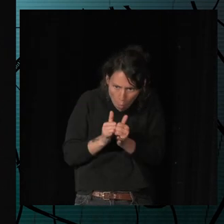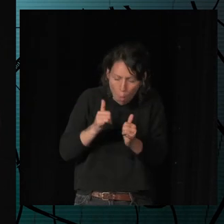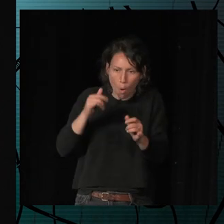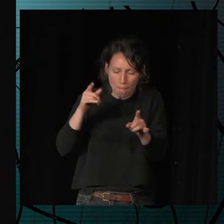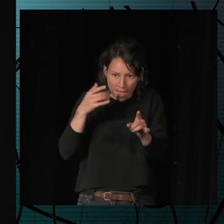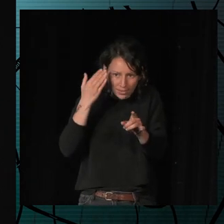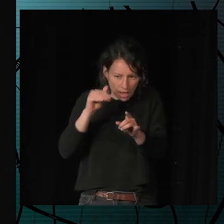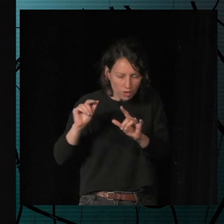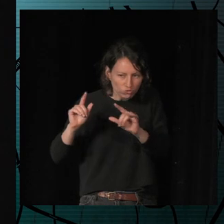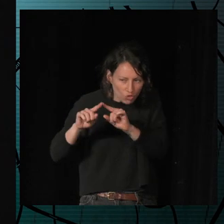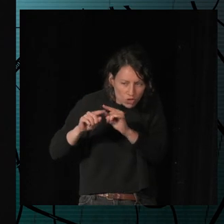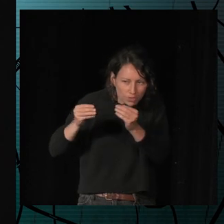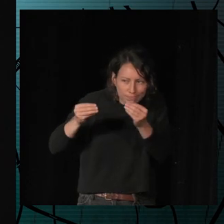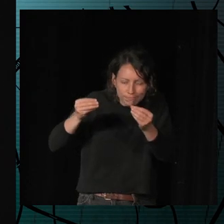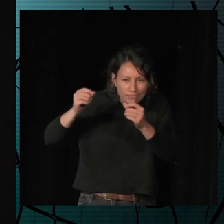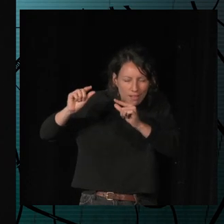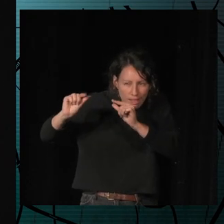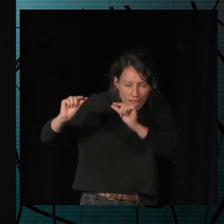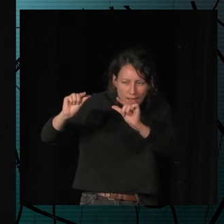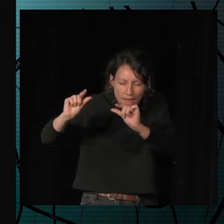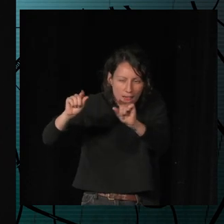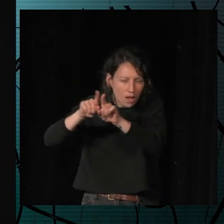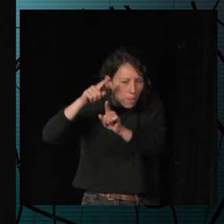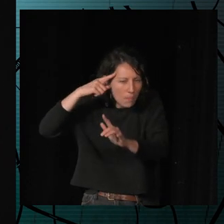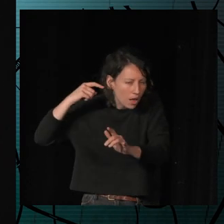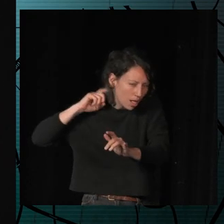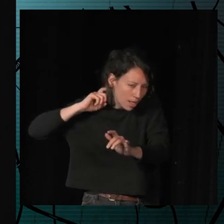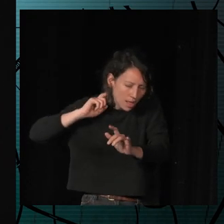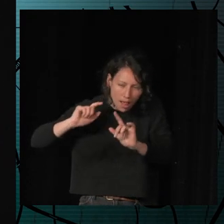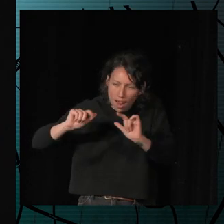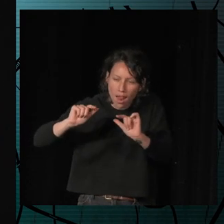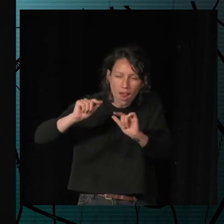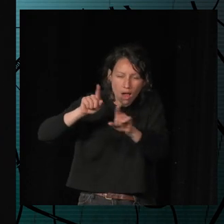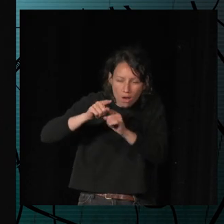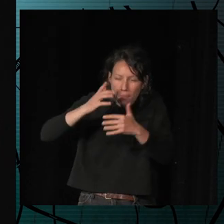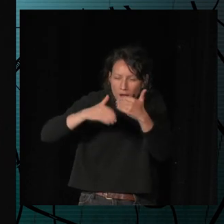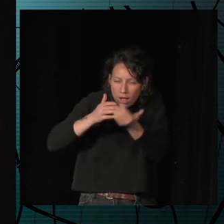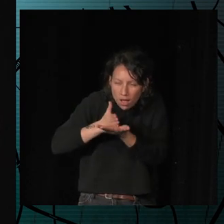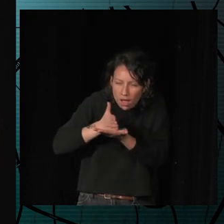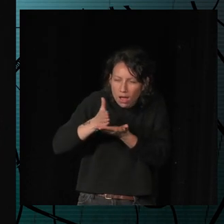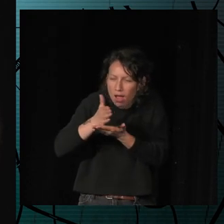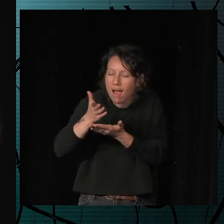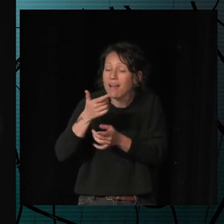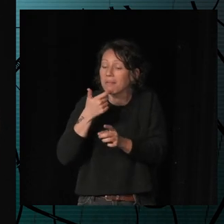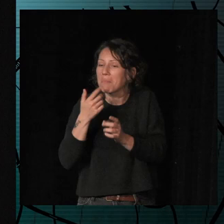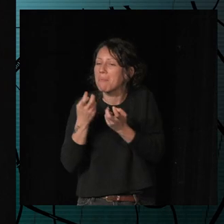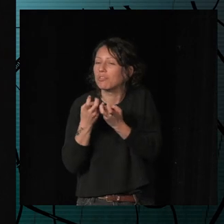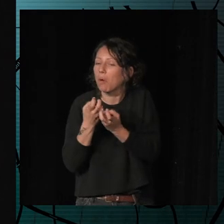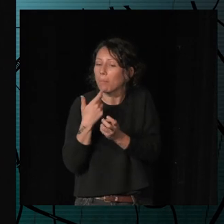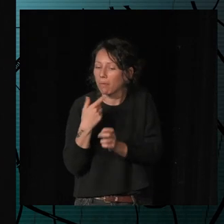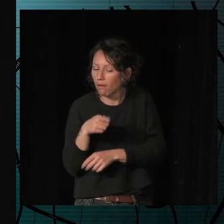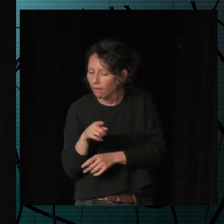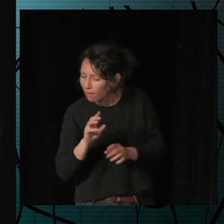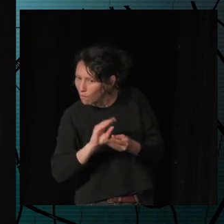en route pendant une partie il y a beaucoup de de de de de mécanisme en branle et on sait que si je vais prendre un objet on m'attend à tel endroit pour